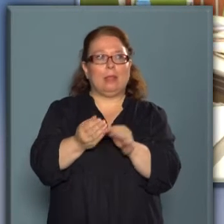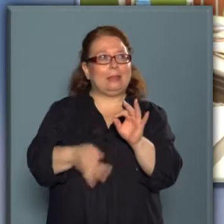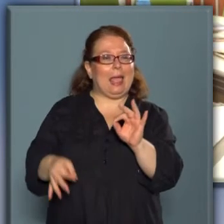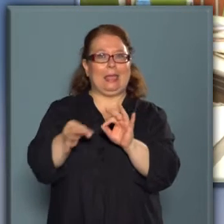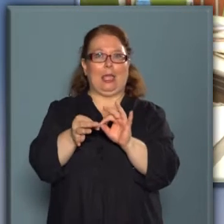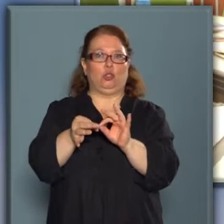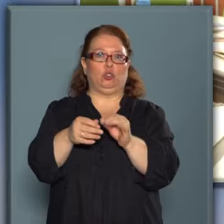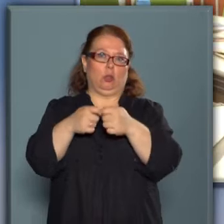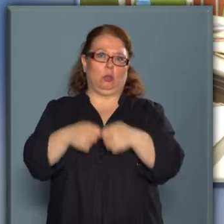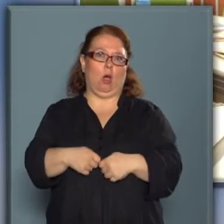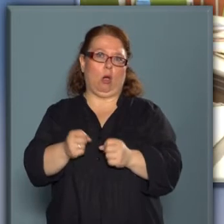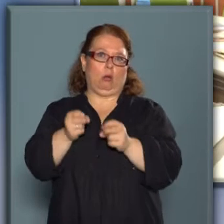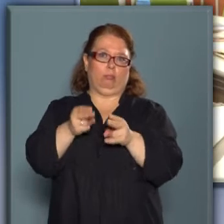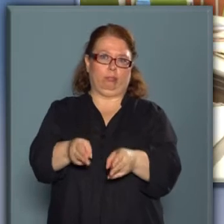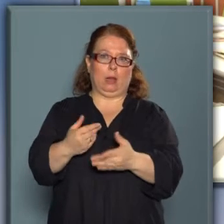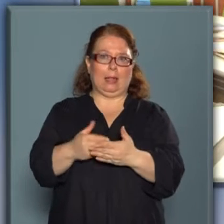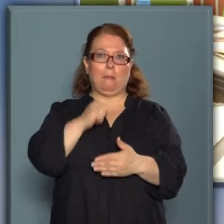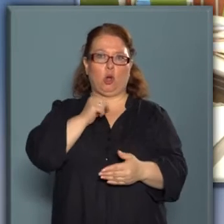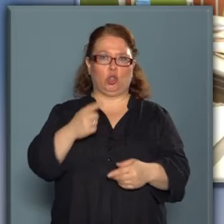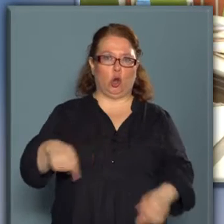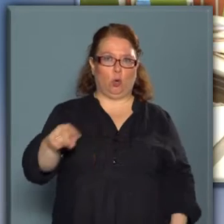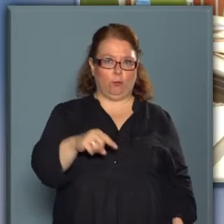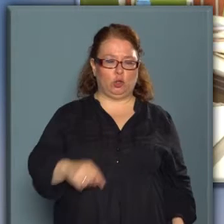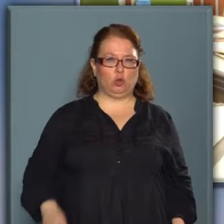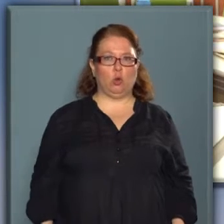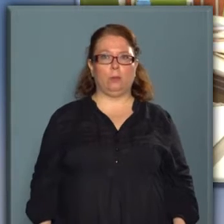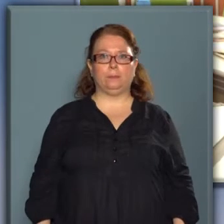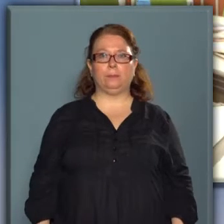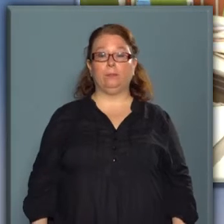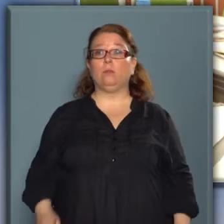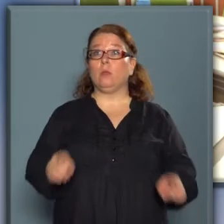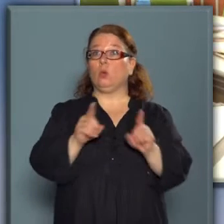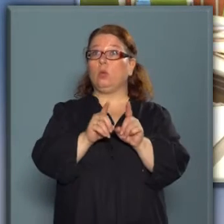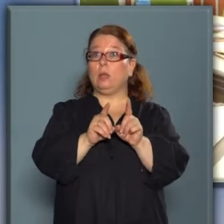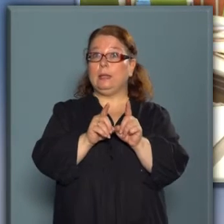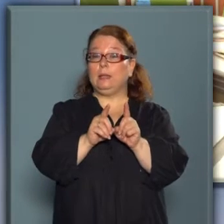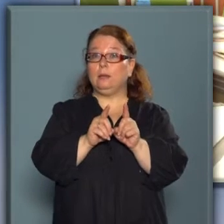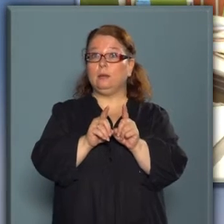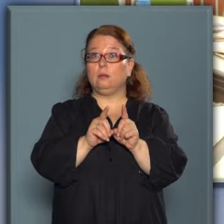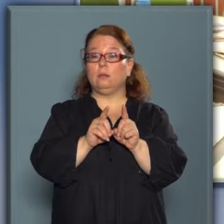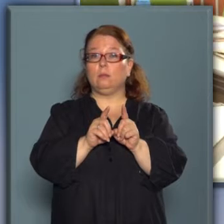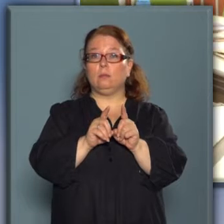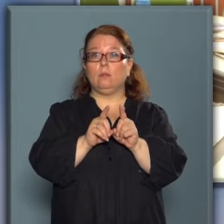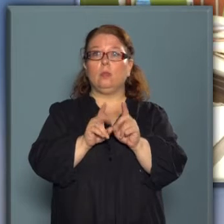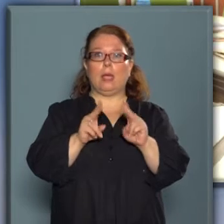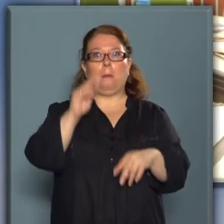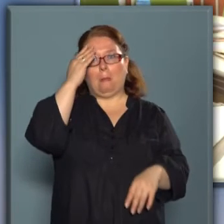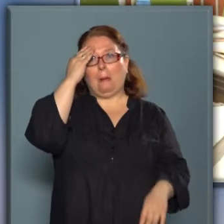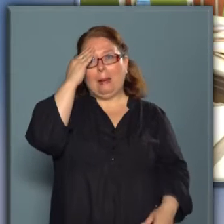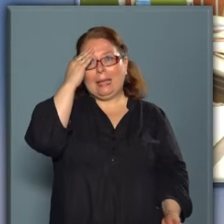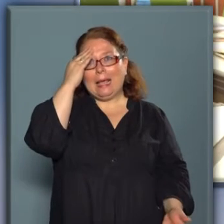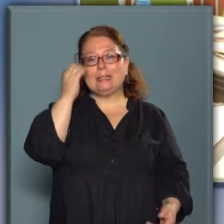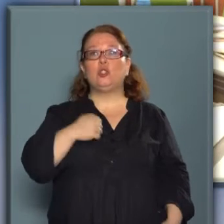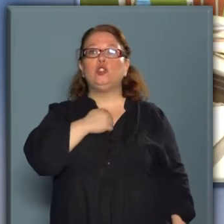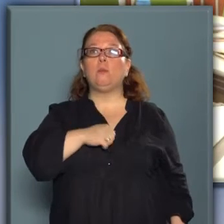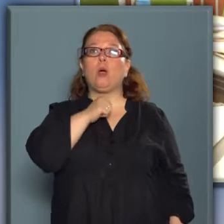teljes körű tagja lettem a Grassalkovics körnek. Ugyanígy meg kell emlékeznünk ugye